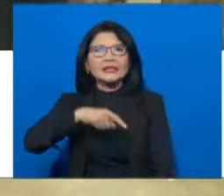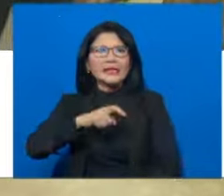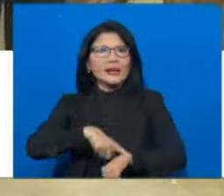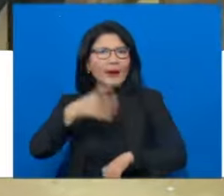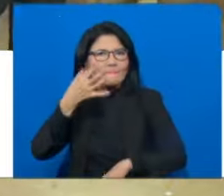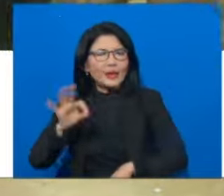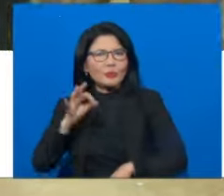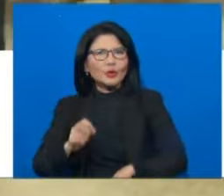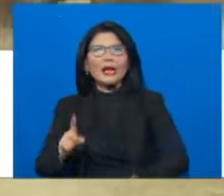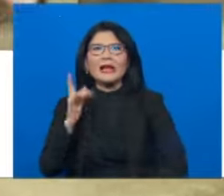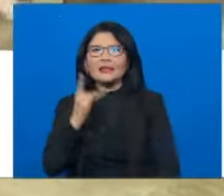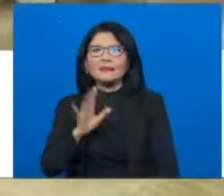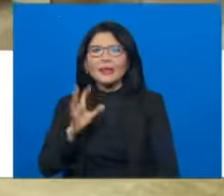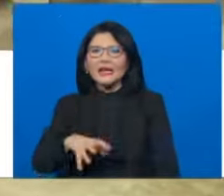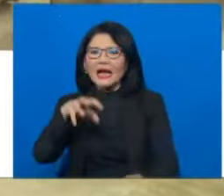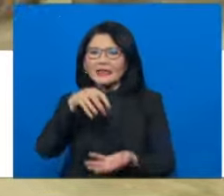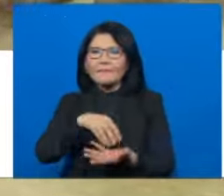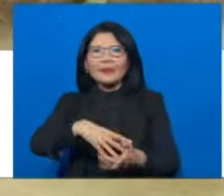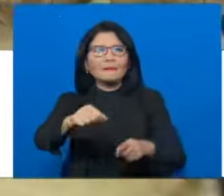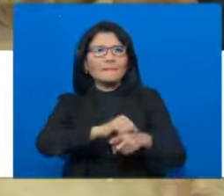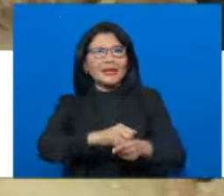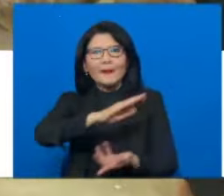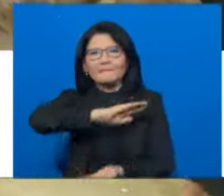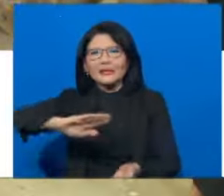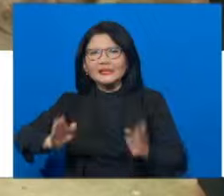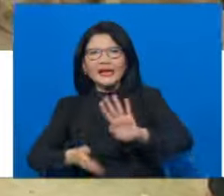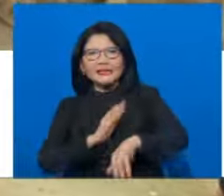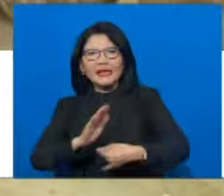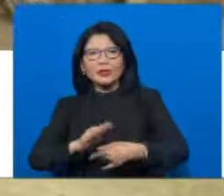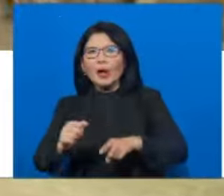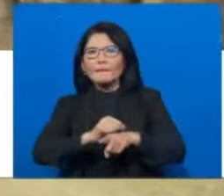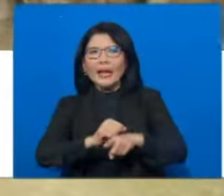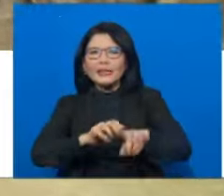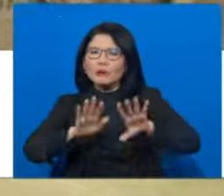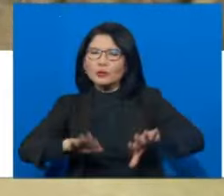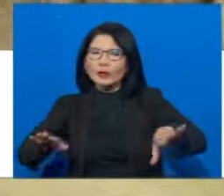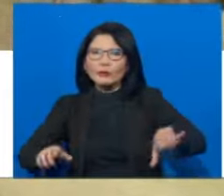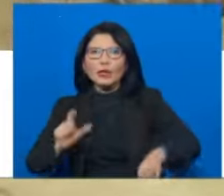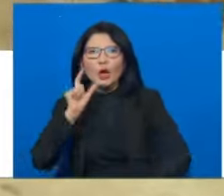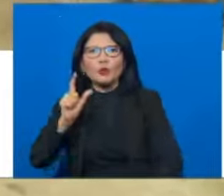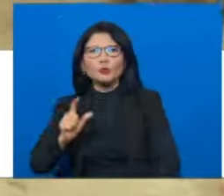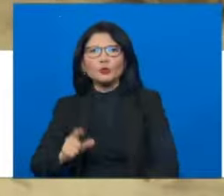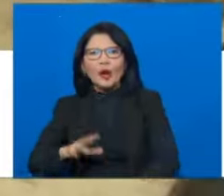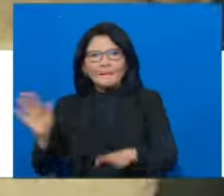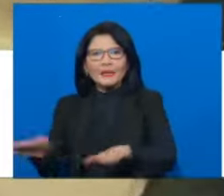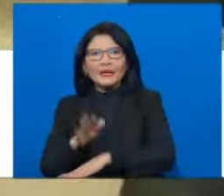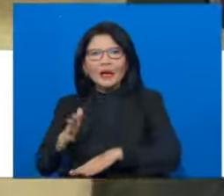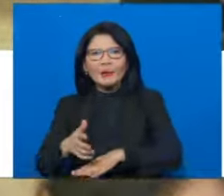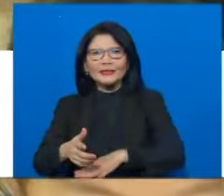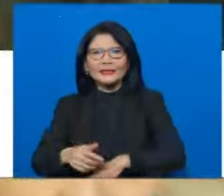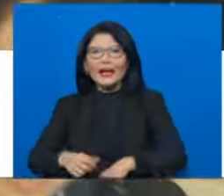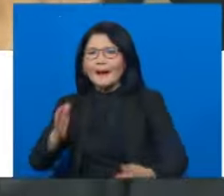masih banyak Padepokan pencak silat yang masih terus melatih para muridnya untuk melestarikan pencak silat